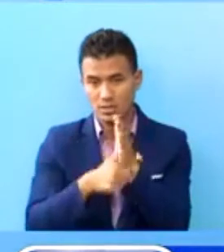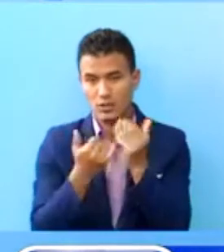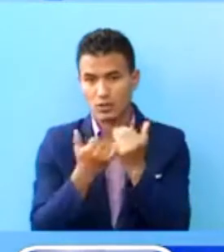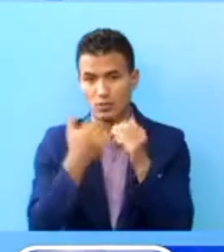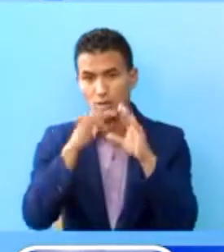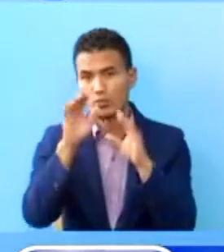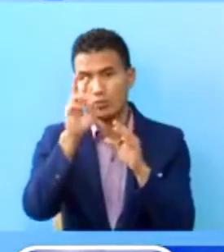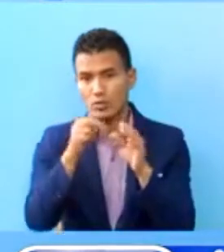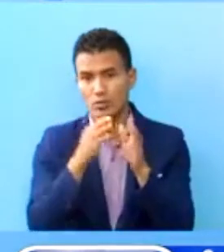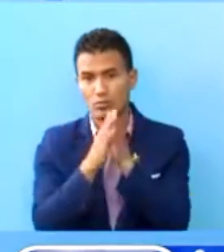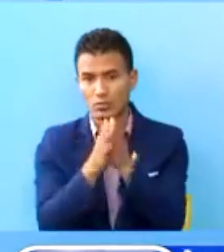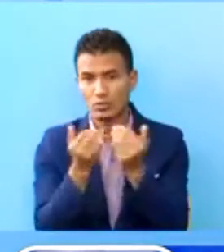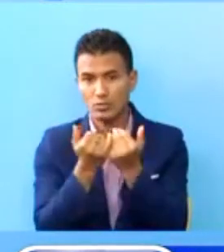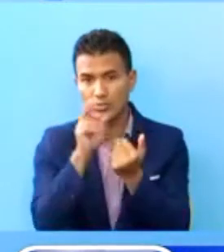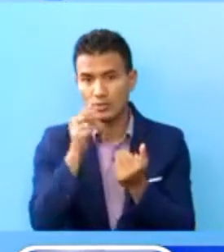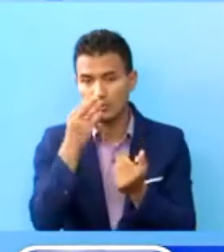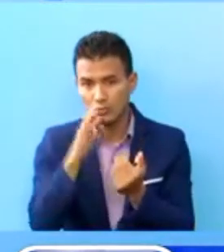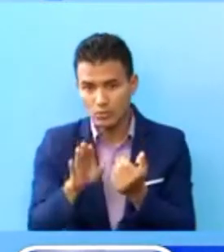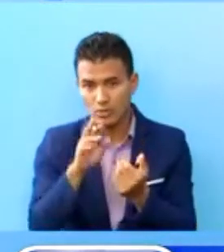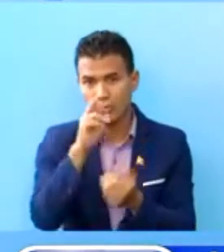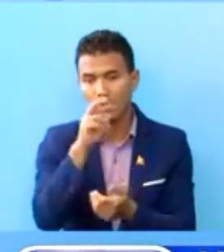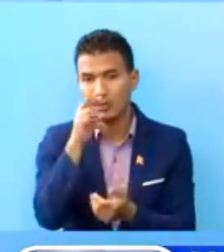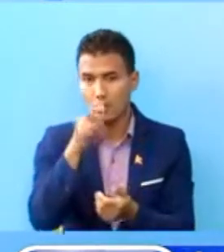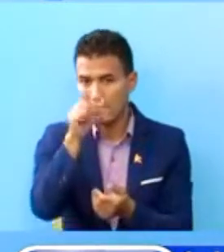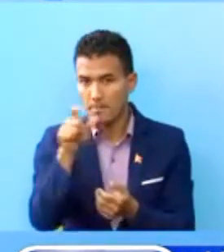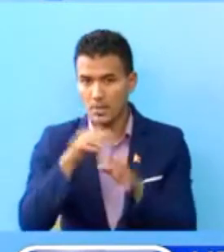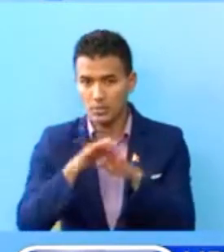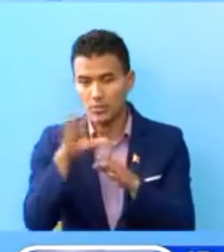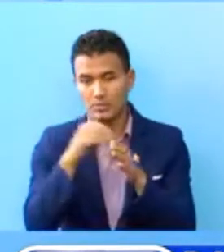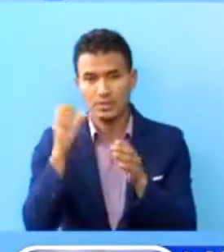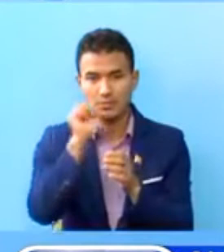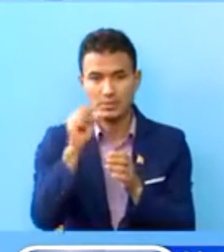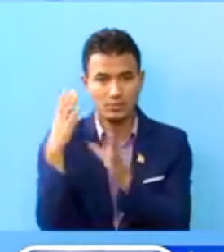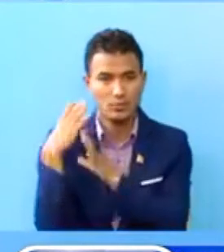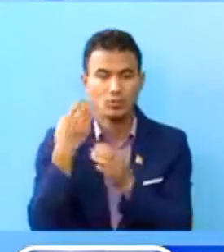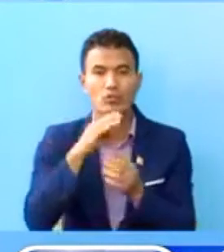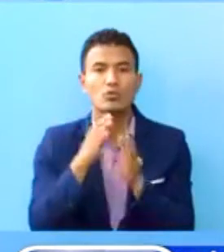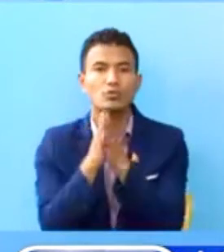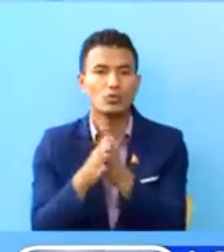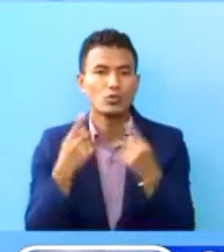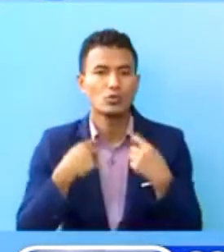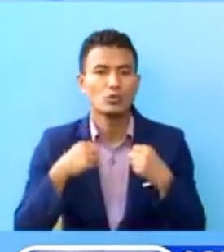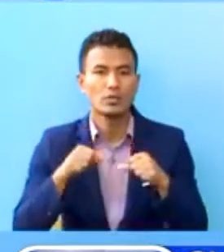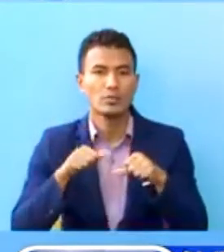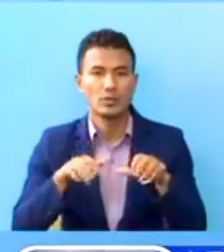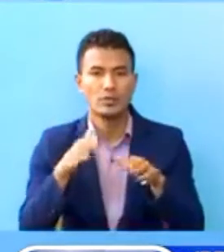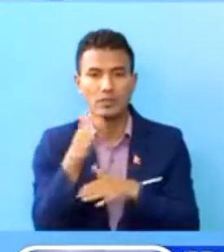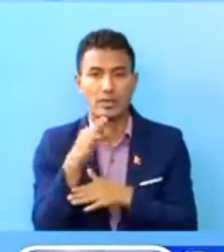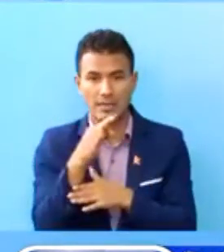अनुरोध गर्नुपर्ने हुन्छ र मैले नागरिकहरूलाई स्वयं जिम्मेवार भइदिनु अनुरोध गर्छु। स्वास्थ्य मन्त्रालय र अरू मन्त्रालय